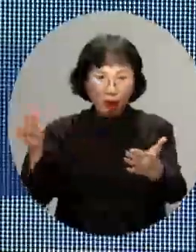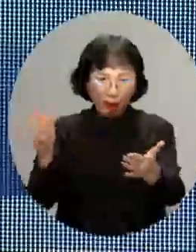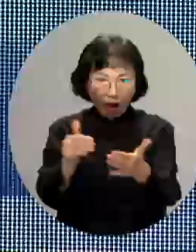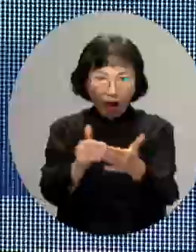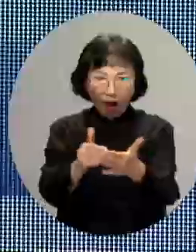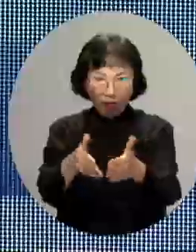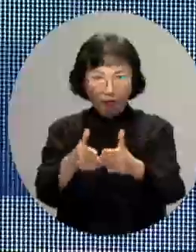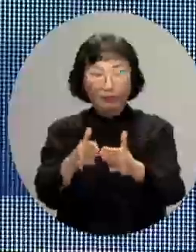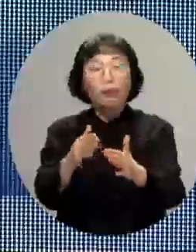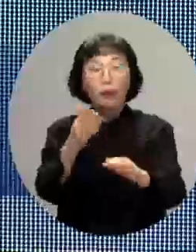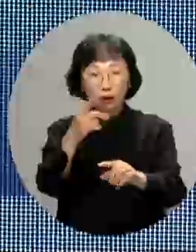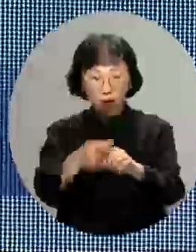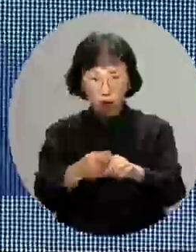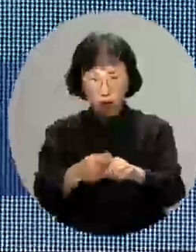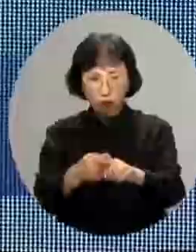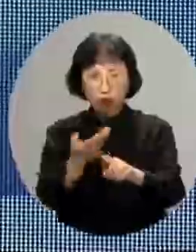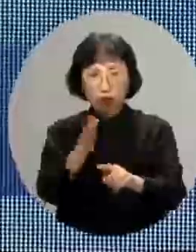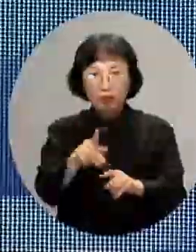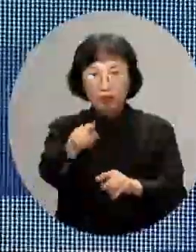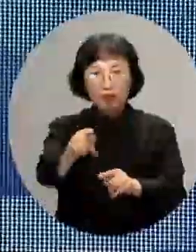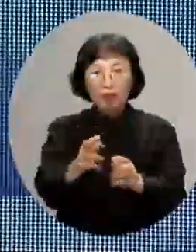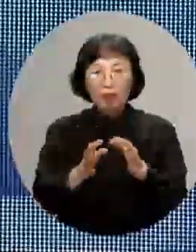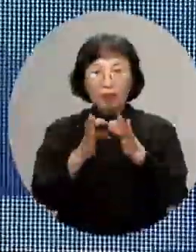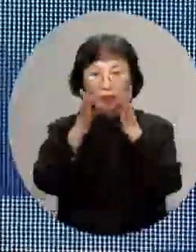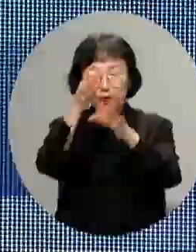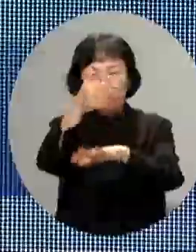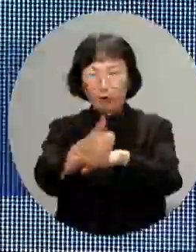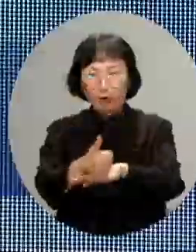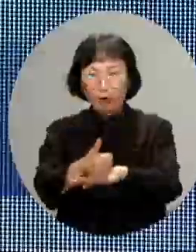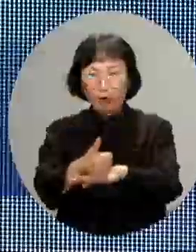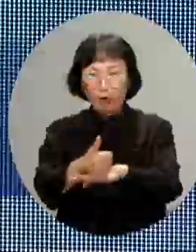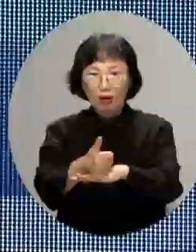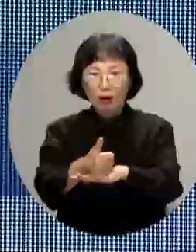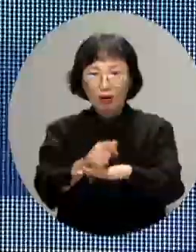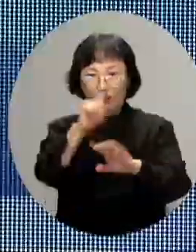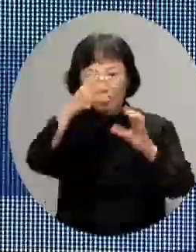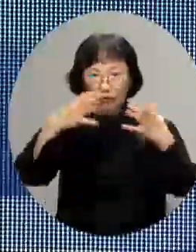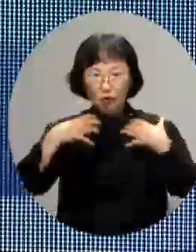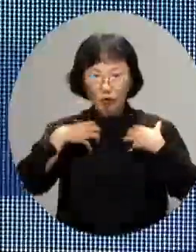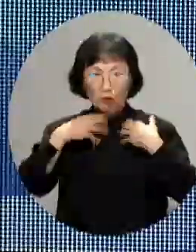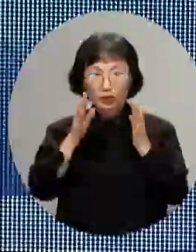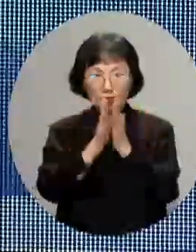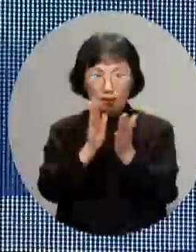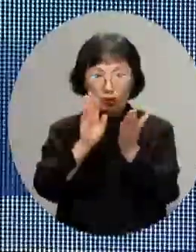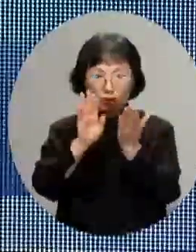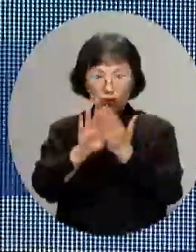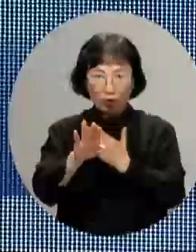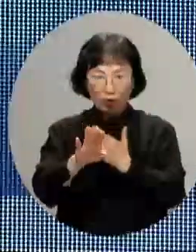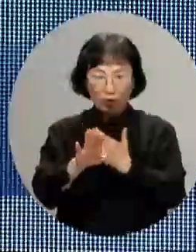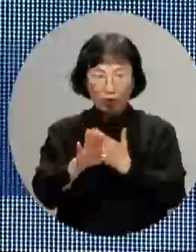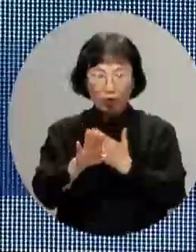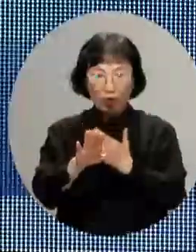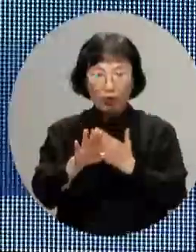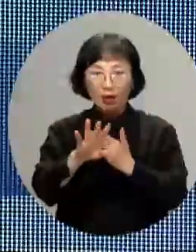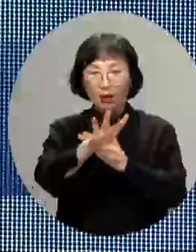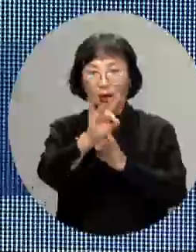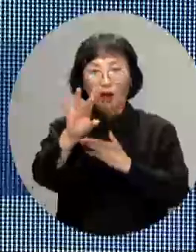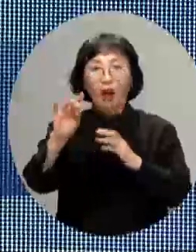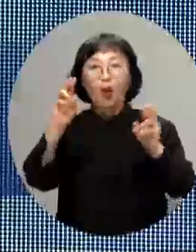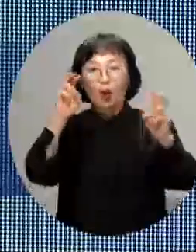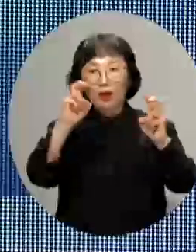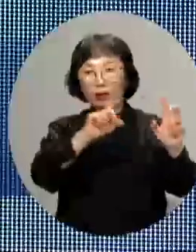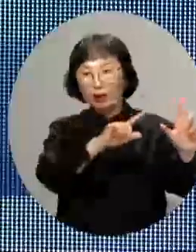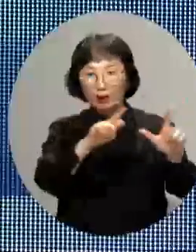있습니다. 이러한 노력의 결과 정부 출범 이후 30개 기업에서